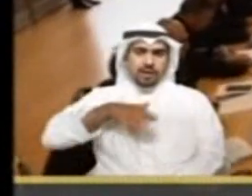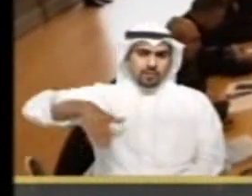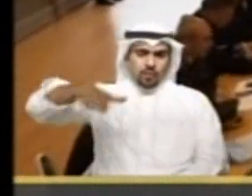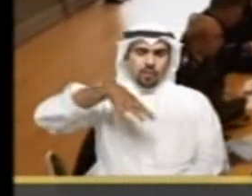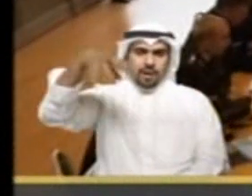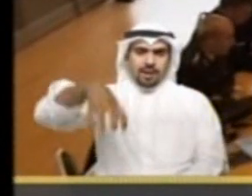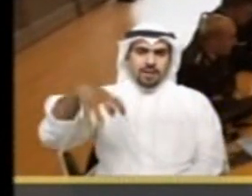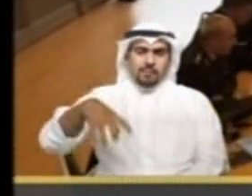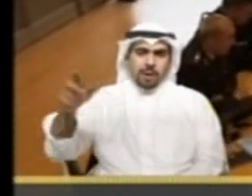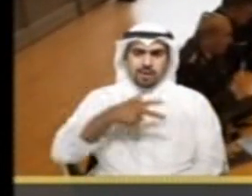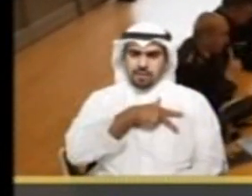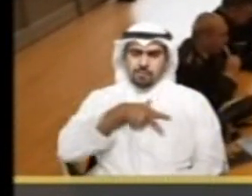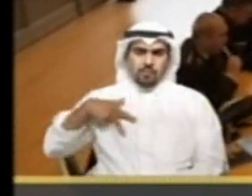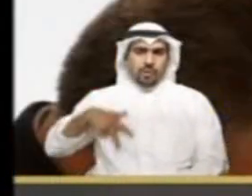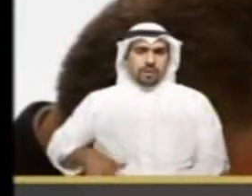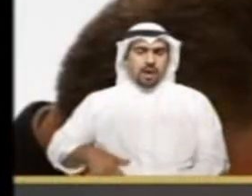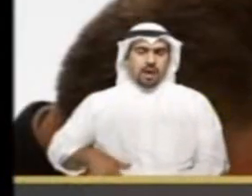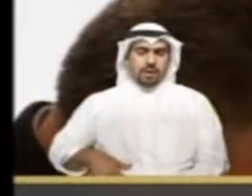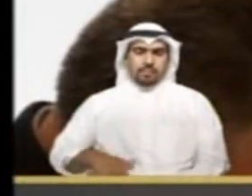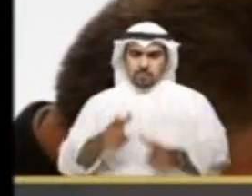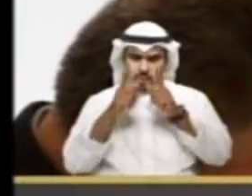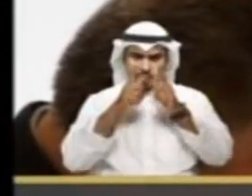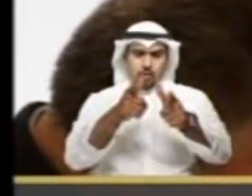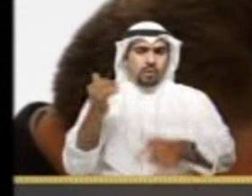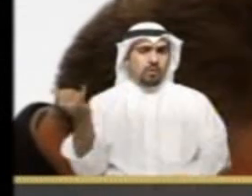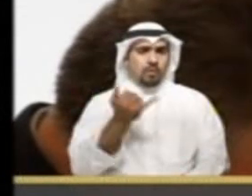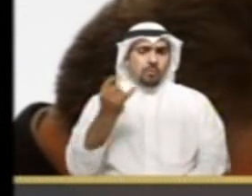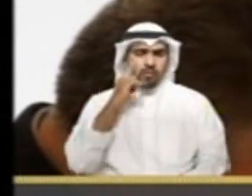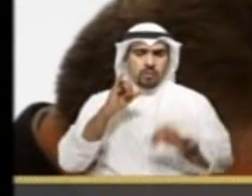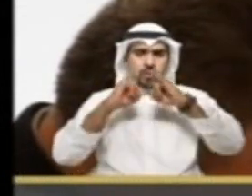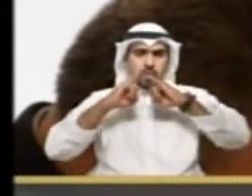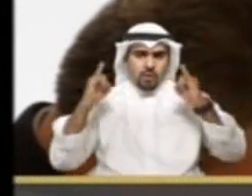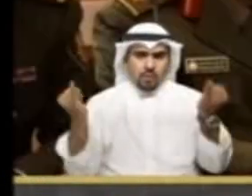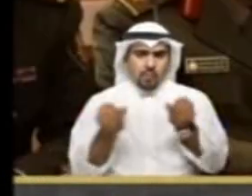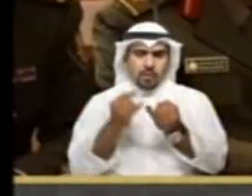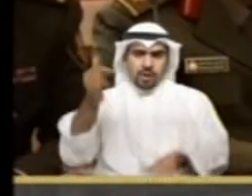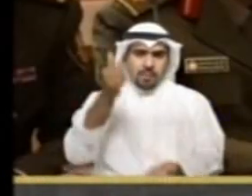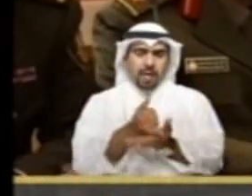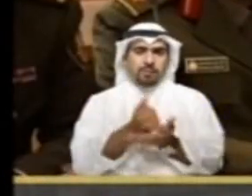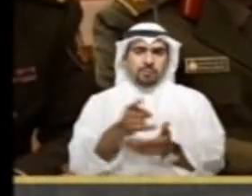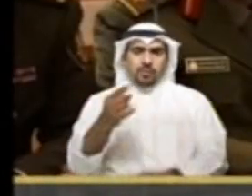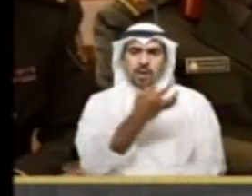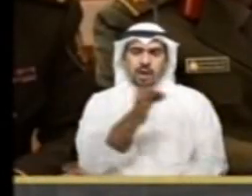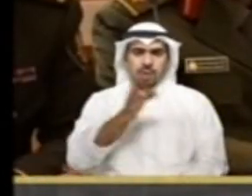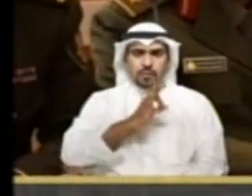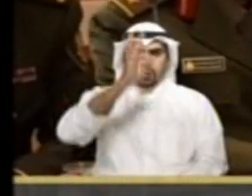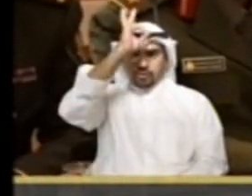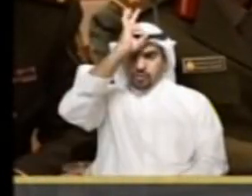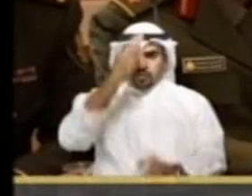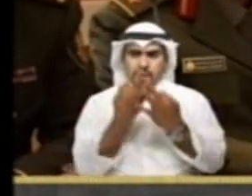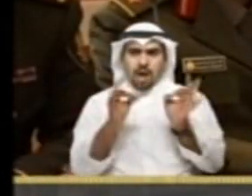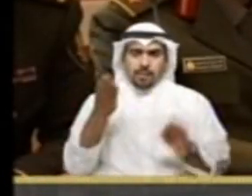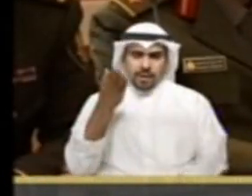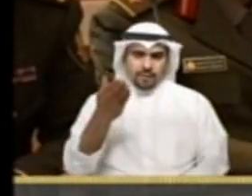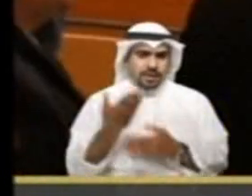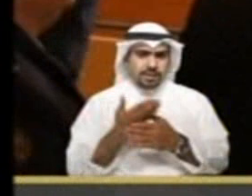يقدم الوفد إيجازا عن مهام الحرس الوطني أمام المنظمة الأورو متوسطية لقوات الشرطة والدرك التي